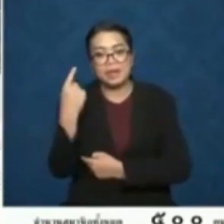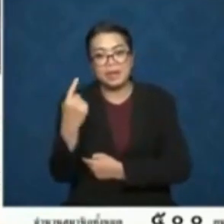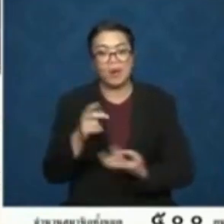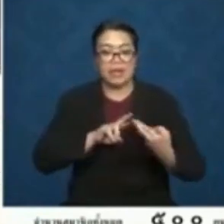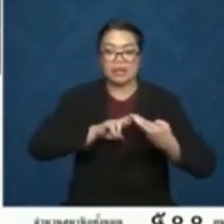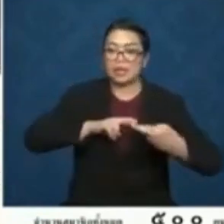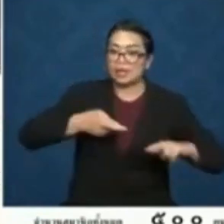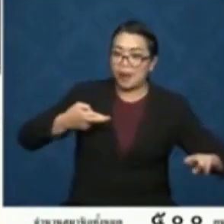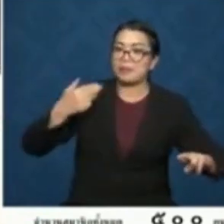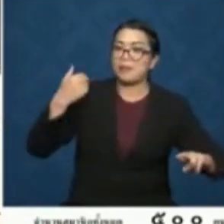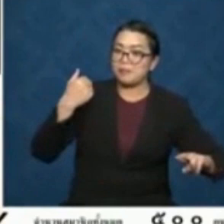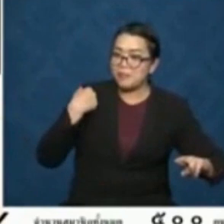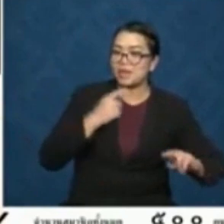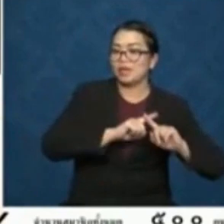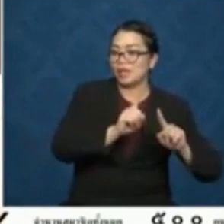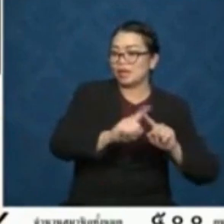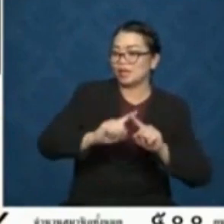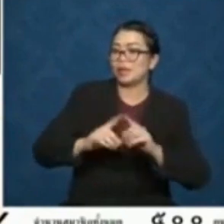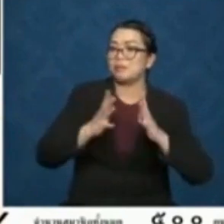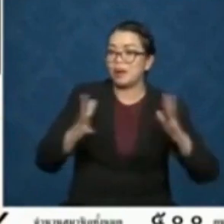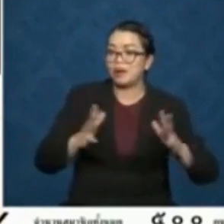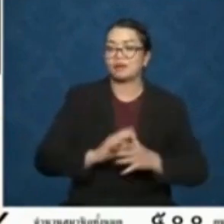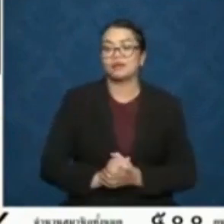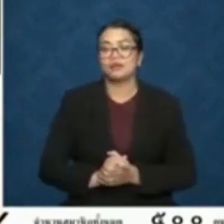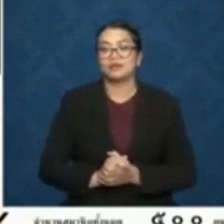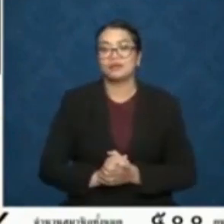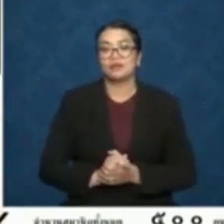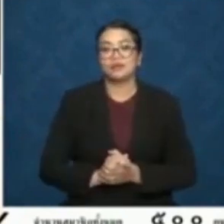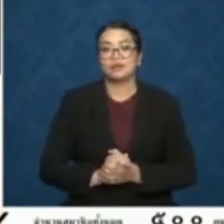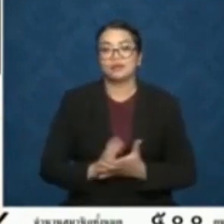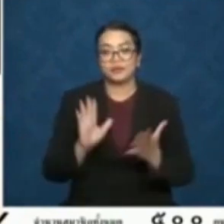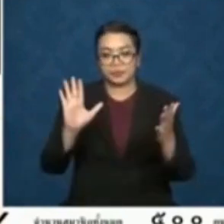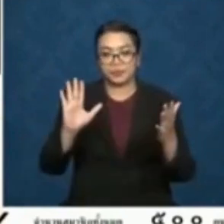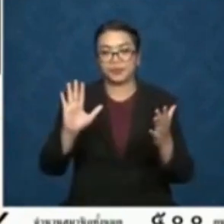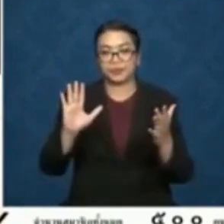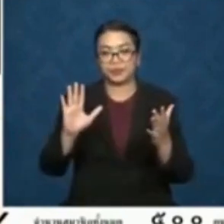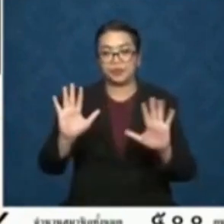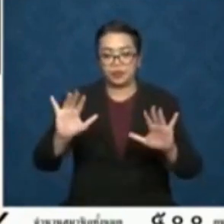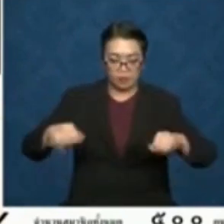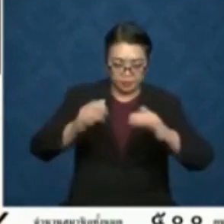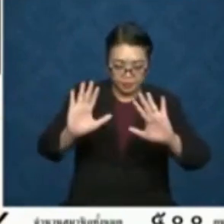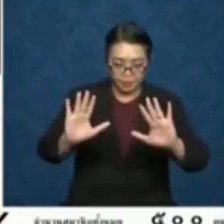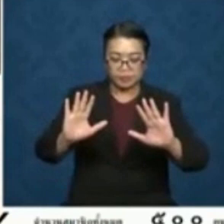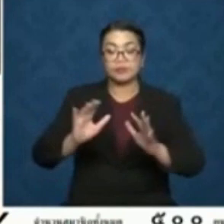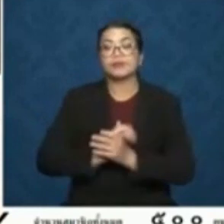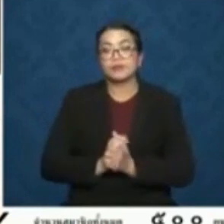เดียวคือเผ่า เอาพอแล้วนะพอแล้วครับเดี๋ยวมันจะขัดแย้งกันไปใหญ่นะครับ